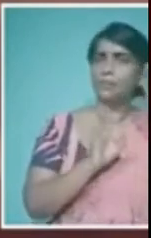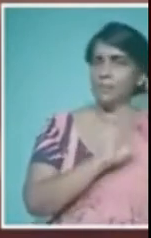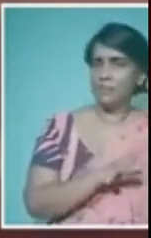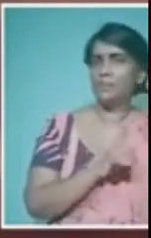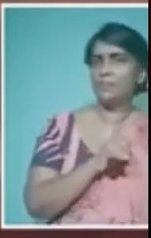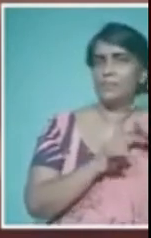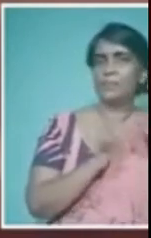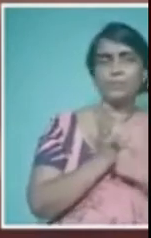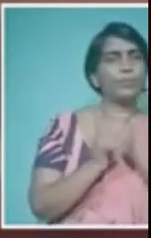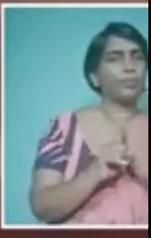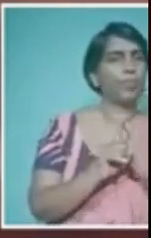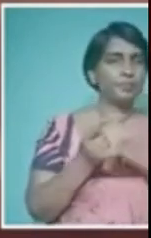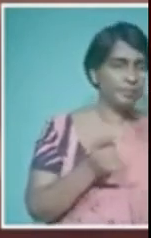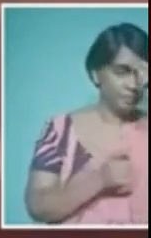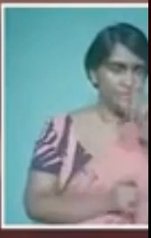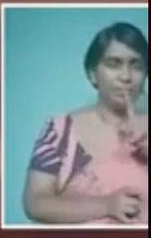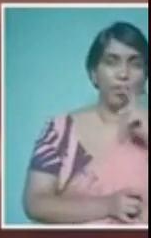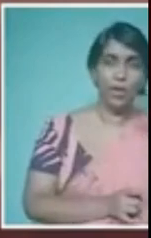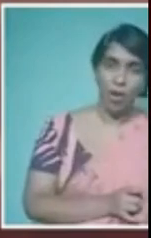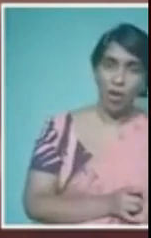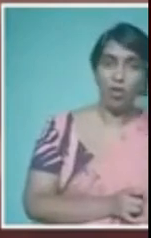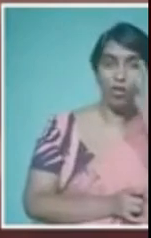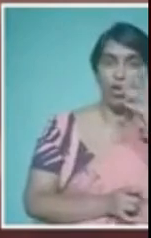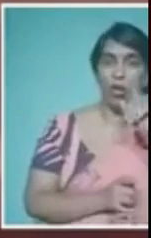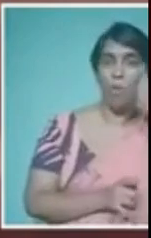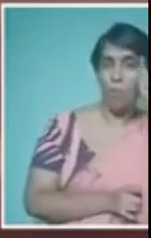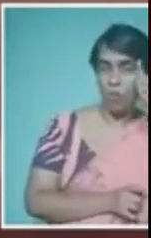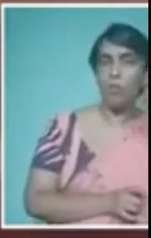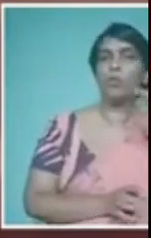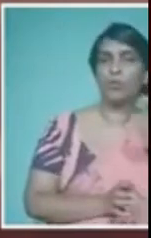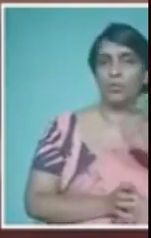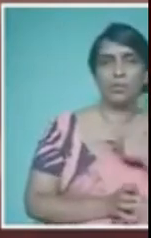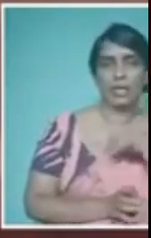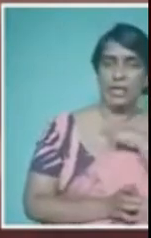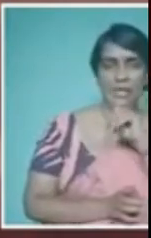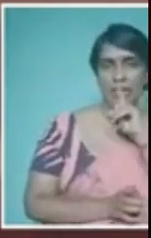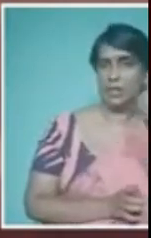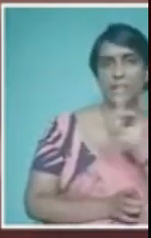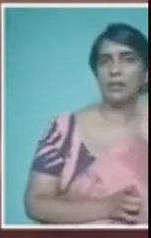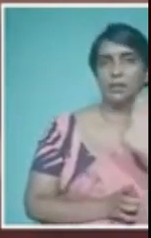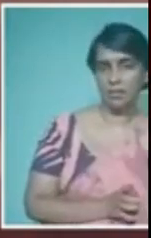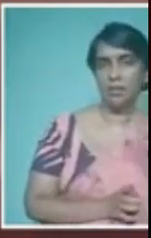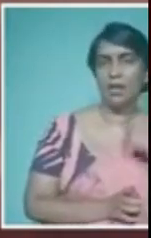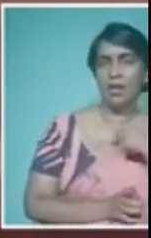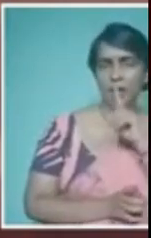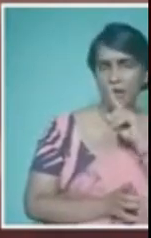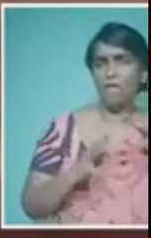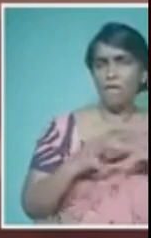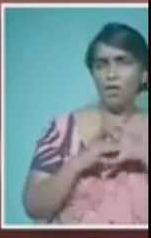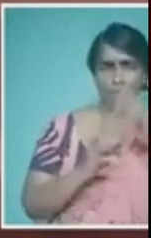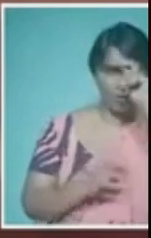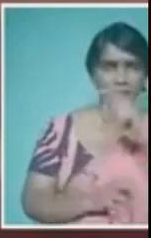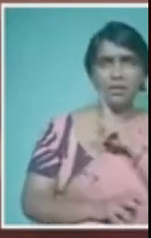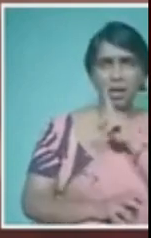ආචාර්ය කොල්ලිනාත් සිල්වා මැතිතුමා කිව්වා ඔලු තුනේ බූරුවෝ කියලා මේ ස්වාධීන වෙන අයට. මම නම් කියන්නේ නැහැ. මම මේ කාරණාව මම අද ඇහුවා පාස්ලේ